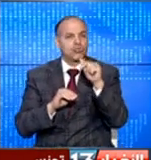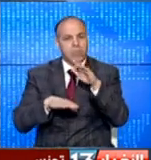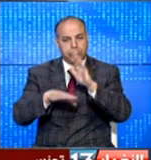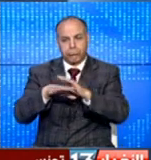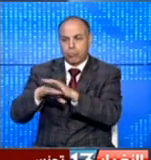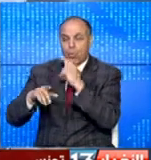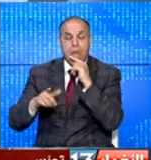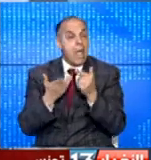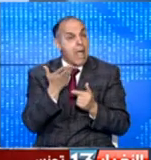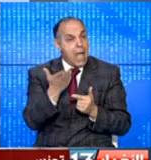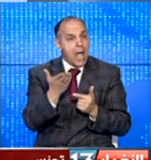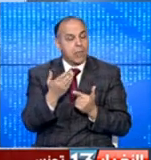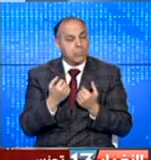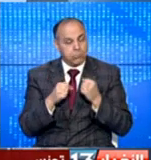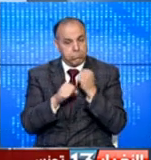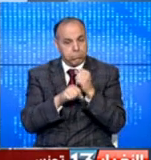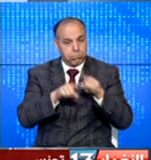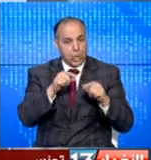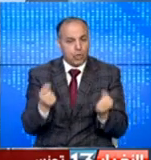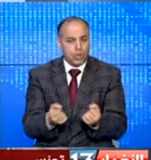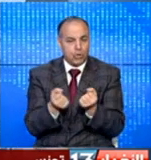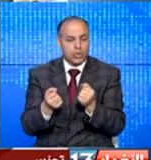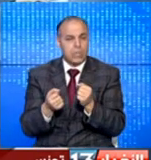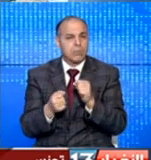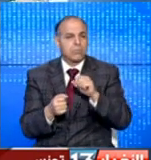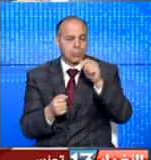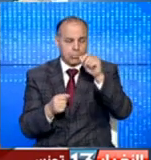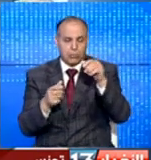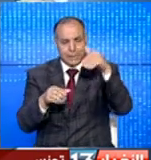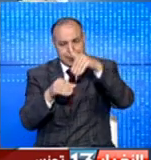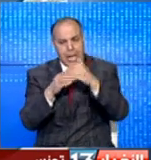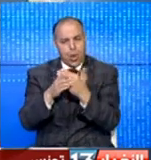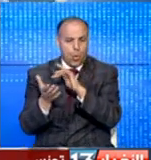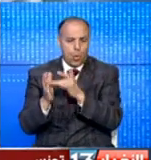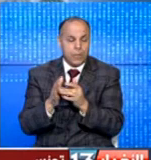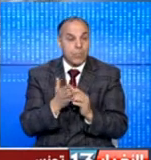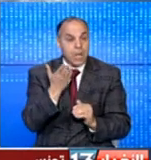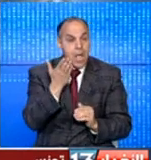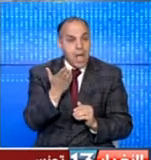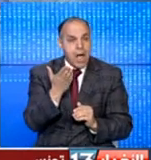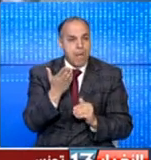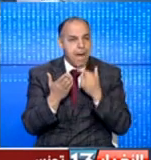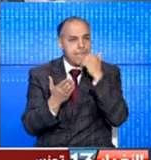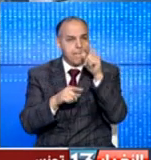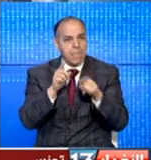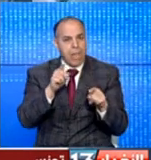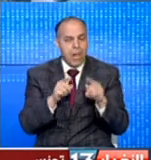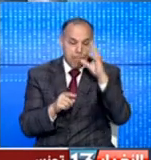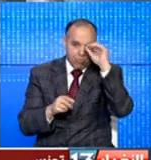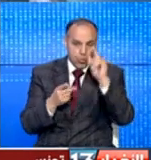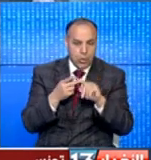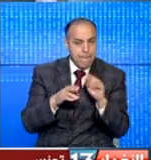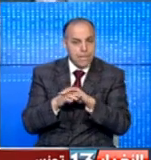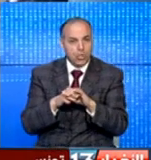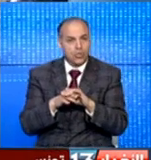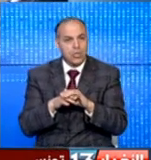توعوي تم خلاله القيام بعده انشطه في مختلف المؤسسات التربويه، امن بعضها مختصون في